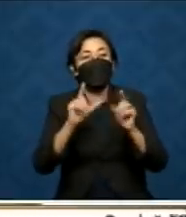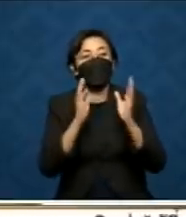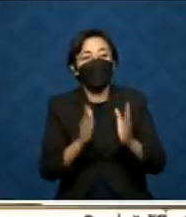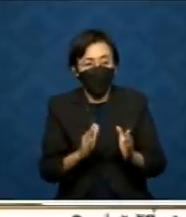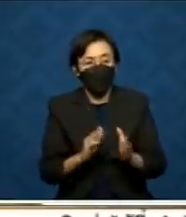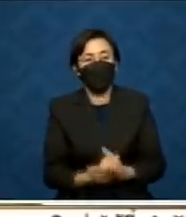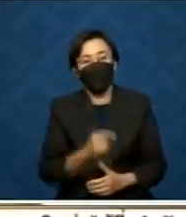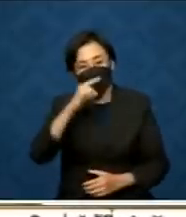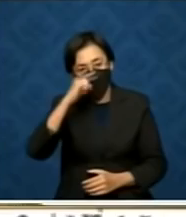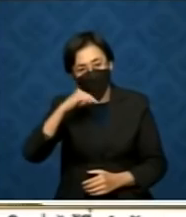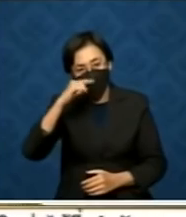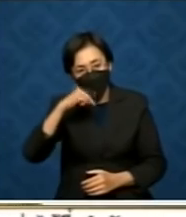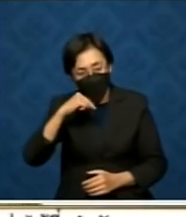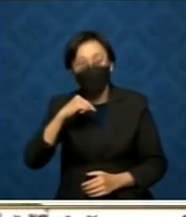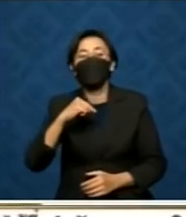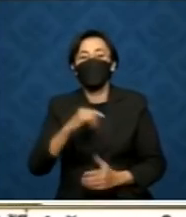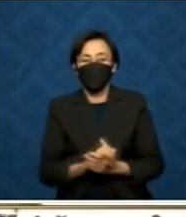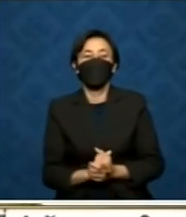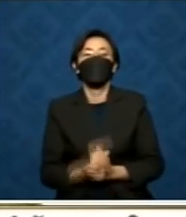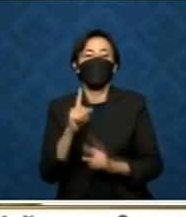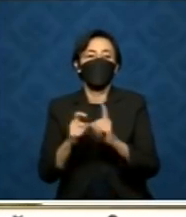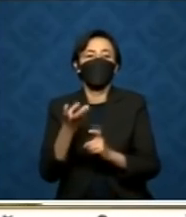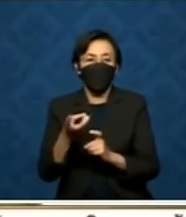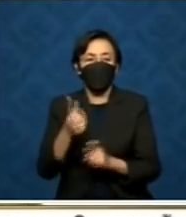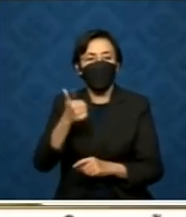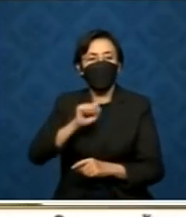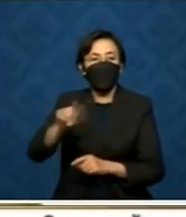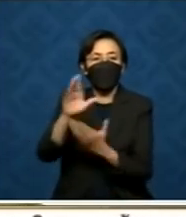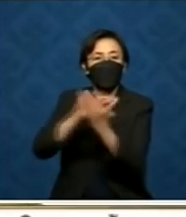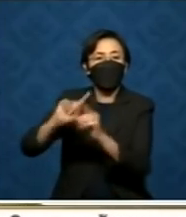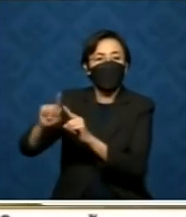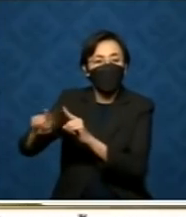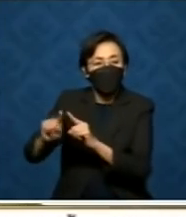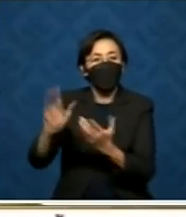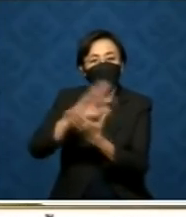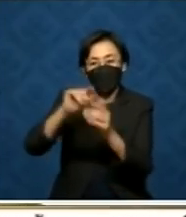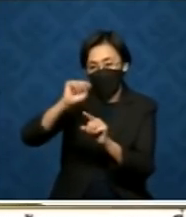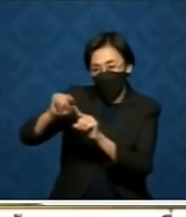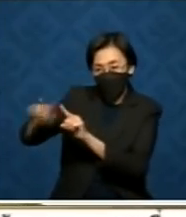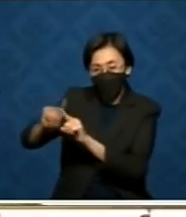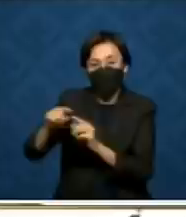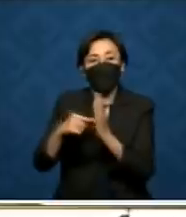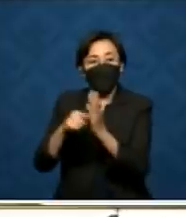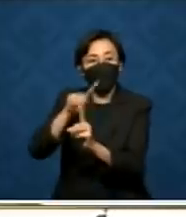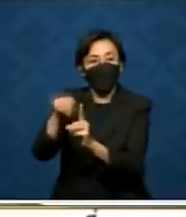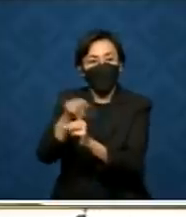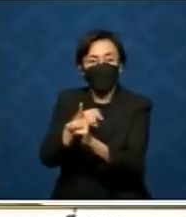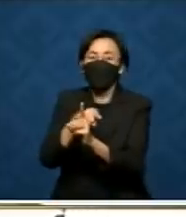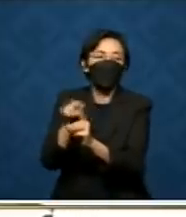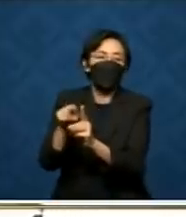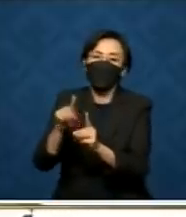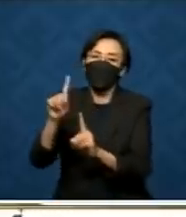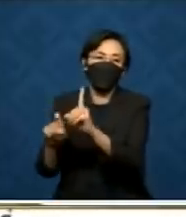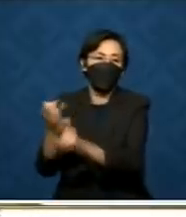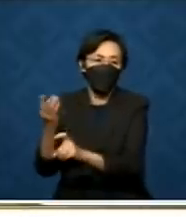ของเราดีกว่าหลายประเทศทั่วประเทศมหาอำนาจยังขี้เหร่กว่าเราอีกอังกฤษจะพูดด้วยมวลก่อน